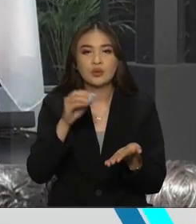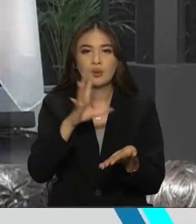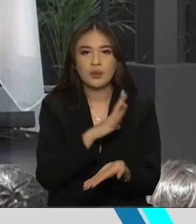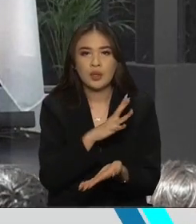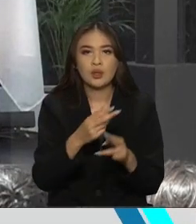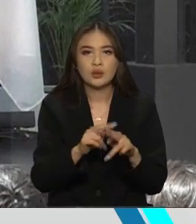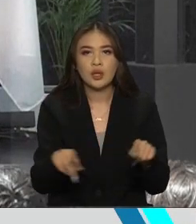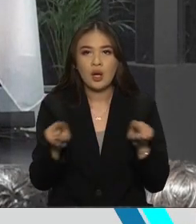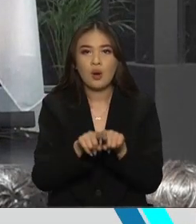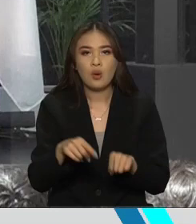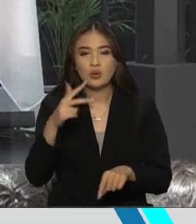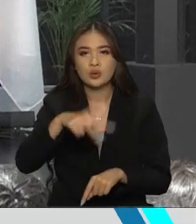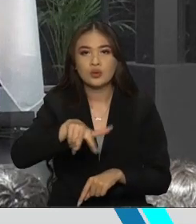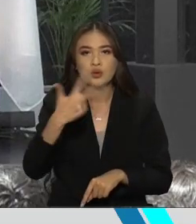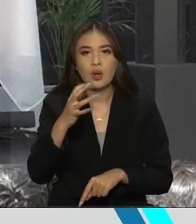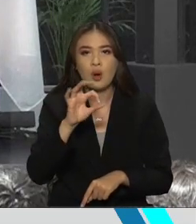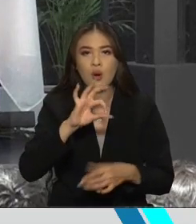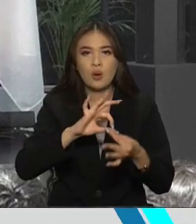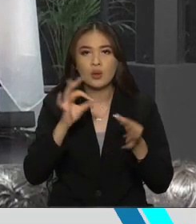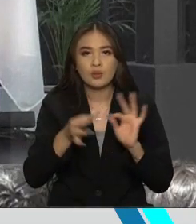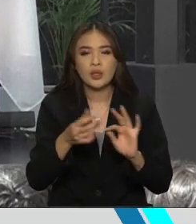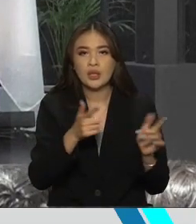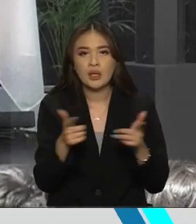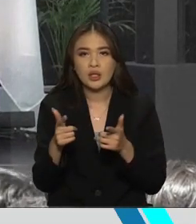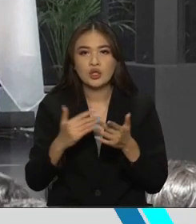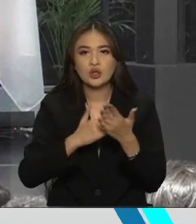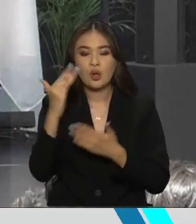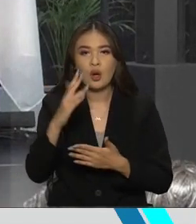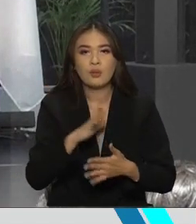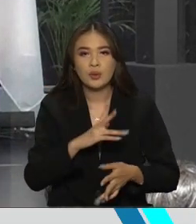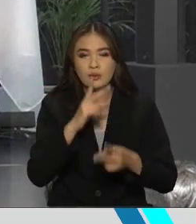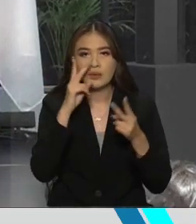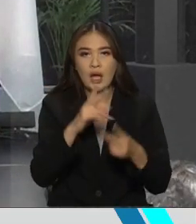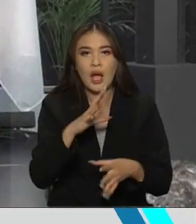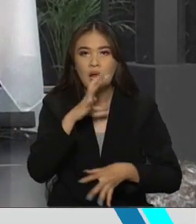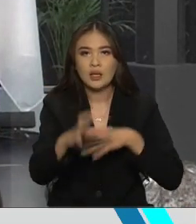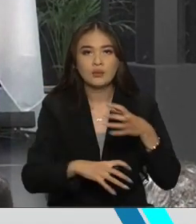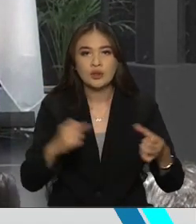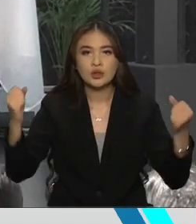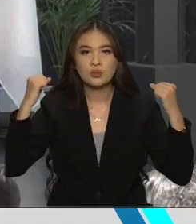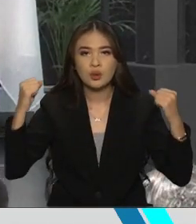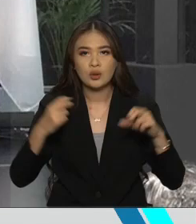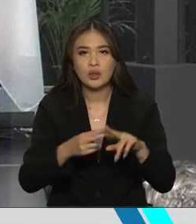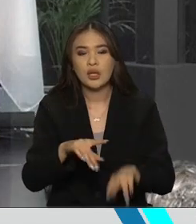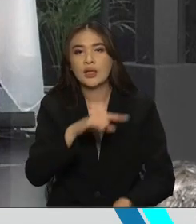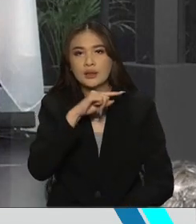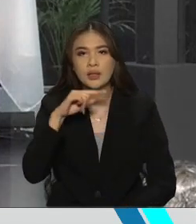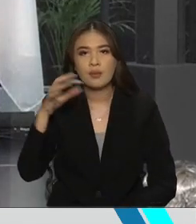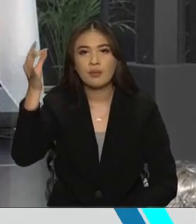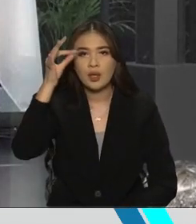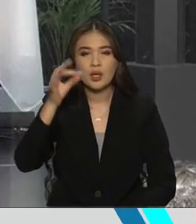Сондай-ақ 33-ші Олимпиада ойындарына дайындықты жоғары бағалады. Әлемдік спорт додасына Ресей мен